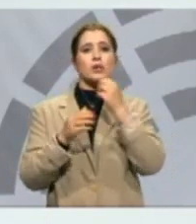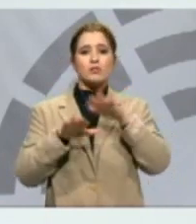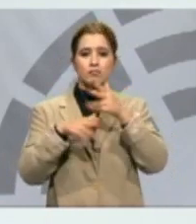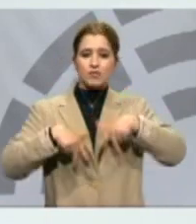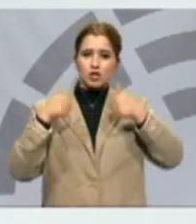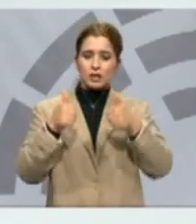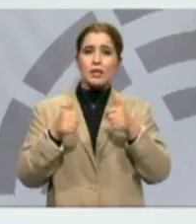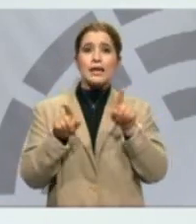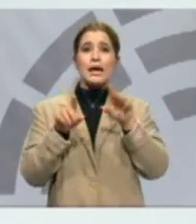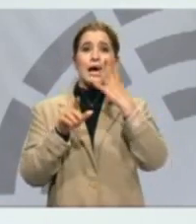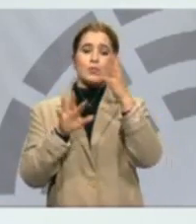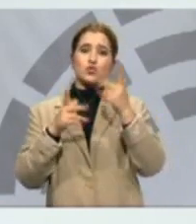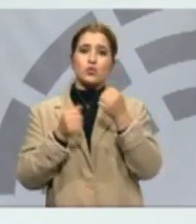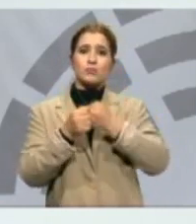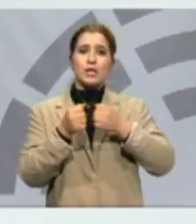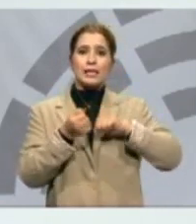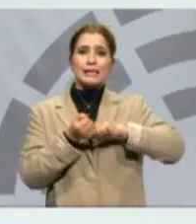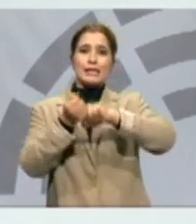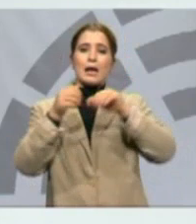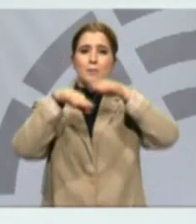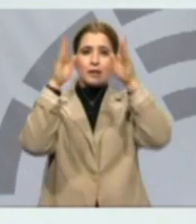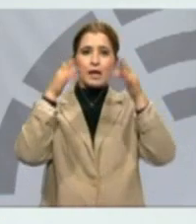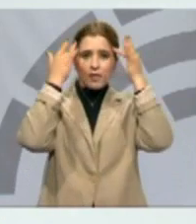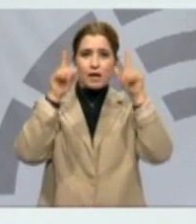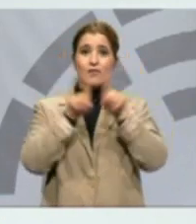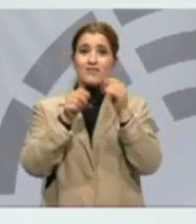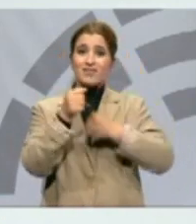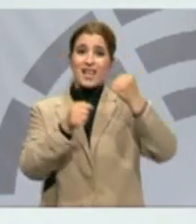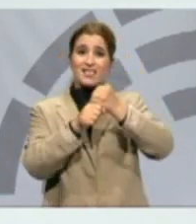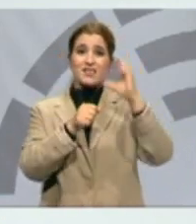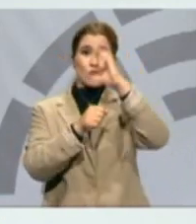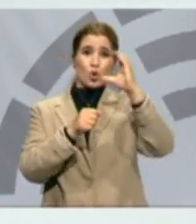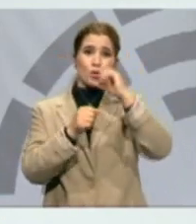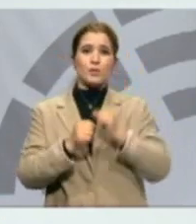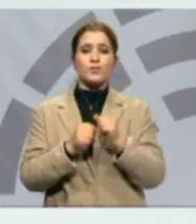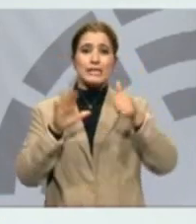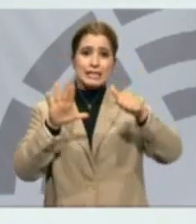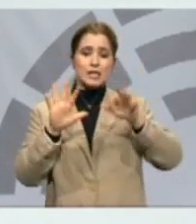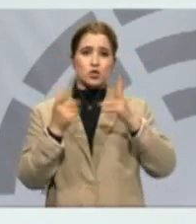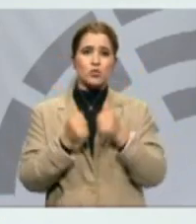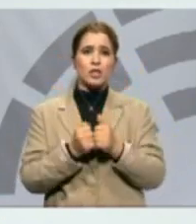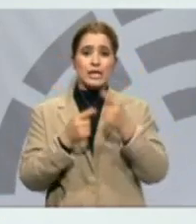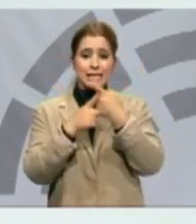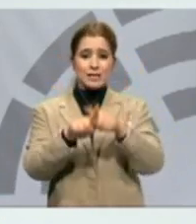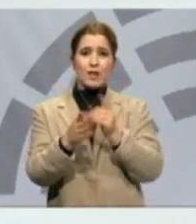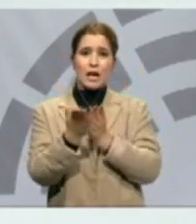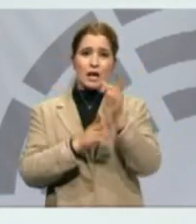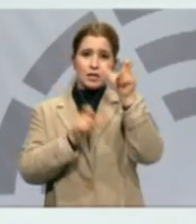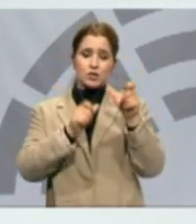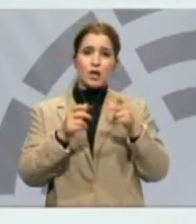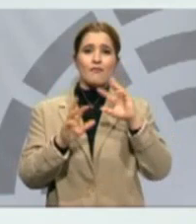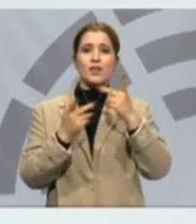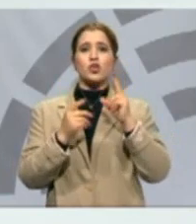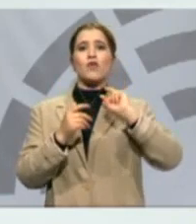تحديث ثلاث ثقافه قرنبيليا والعامل على بحث مركبات ببقيه المناطق سادسا الدفاع عن حق ابناء المنطقه